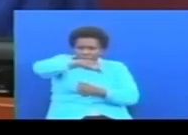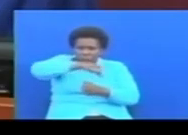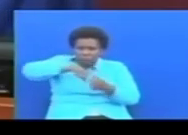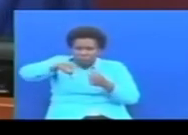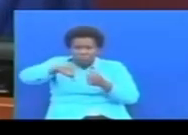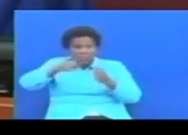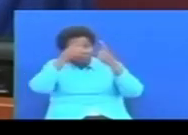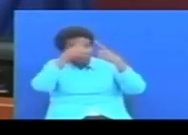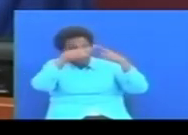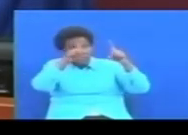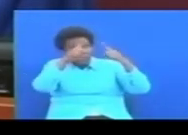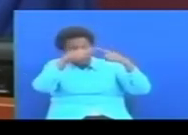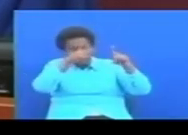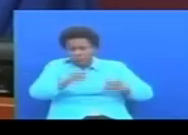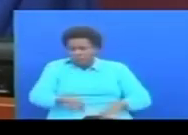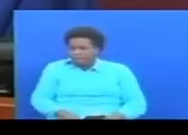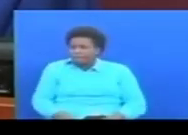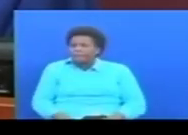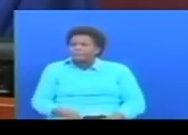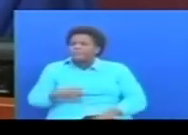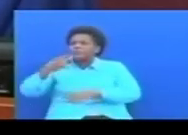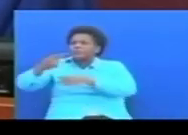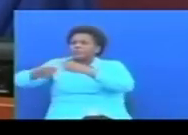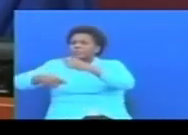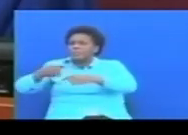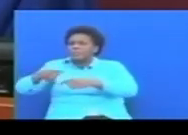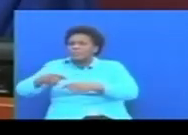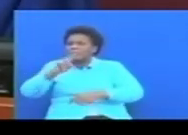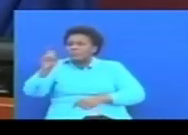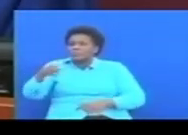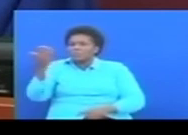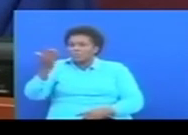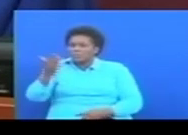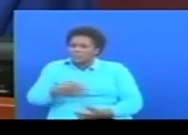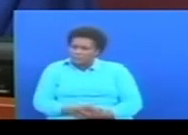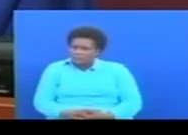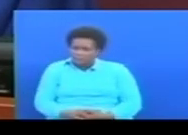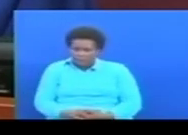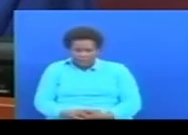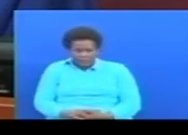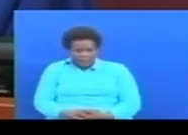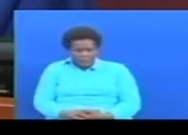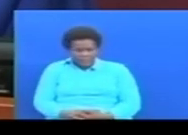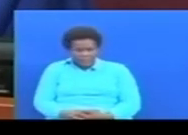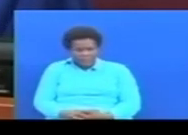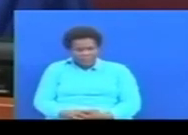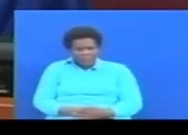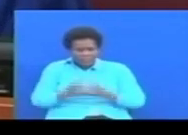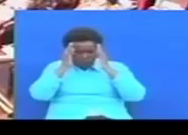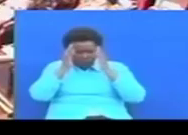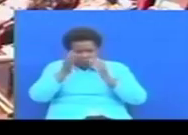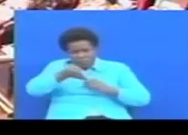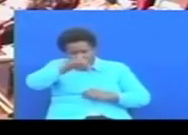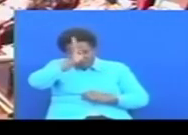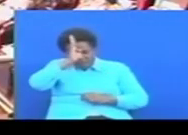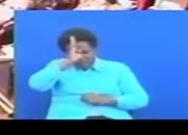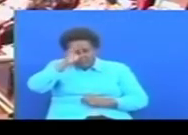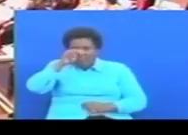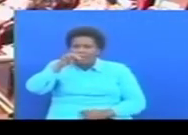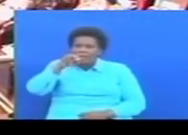Mheshimiwa bunge, tunaendelea na swali la mheshimiwa Swali la Profesa Norman Sigala anasema ili kuboresha utalii katika